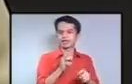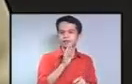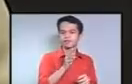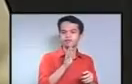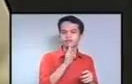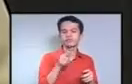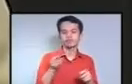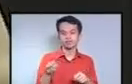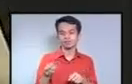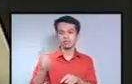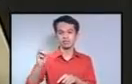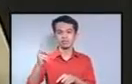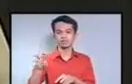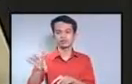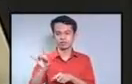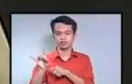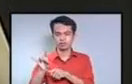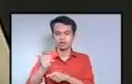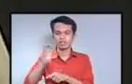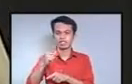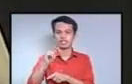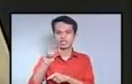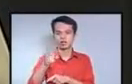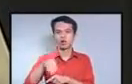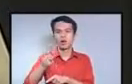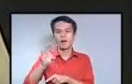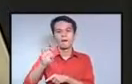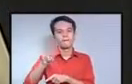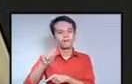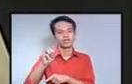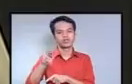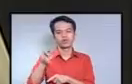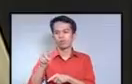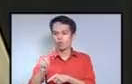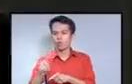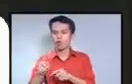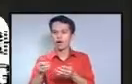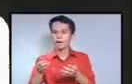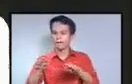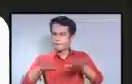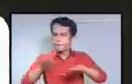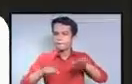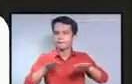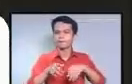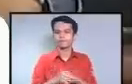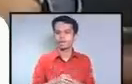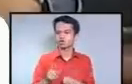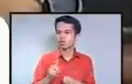na pinapili ni Go si CHR Chairman Chito Gascon kung ano ang mas matimbang sa kanya. Anong mas importante sa